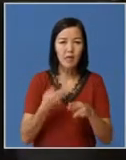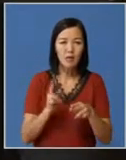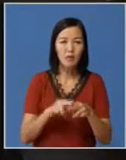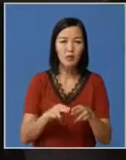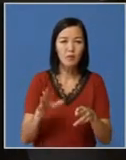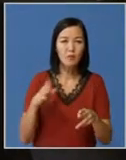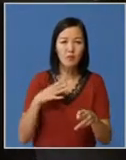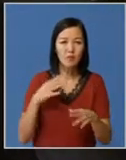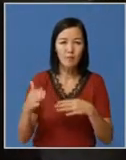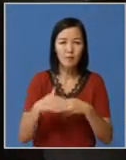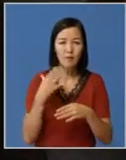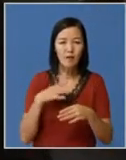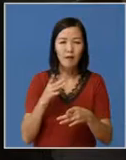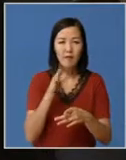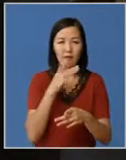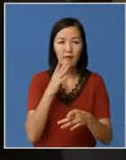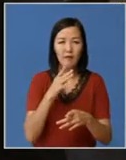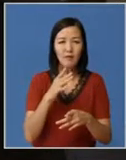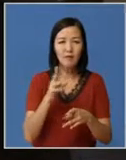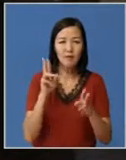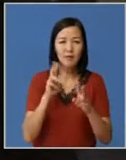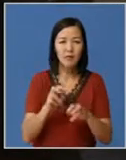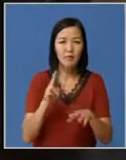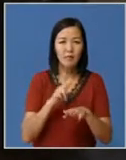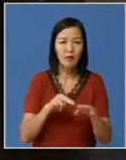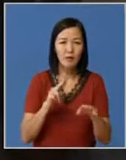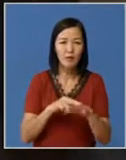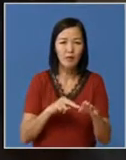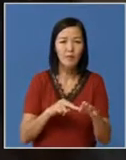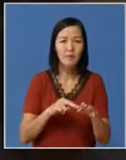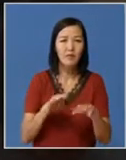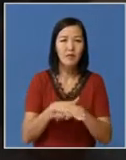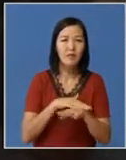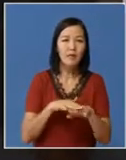которых приняты соответствующие меры. Во время отработки стражи порядка раздают населению